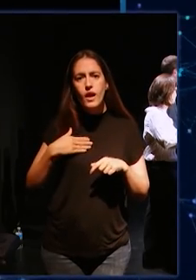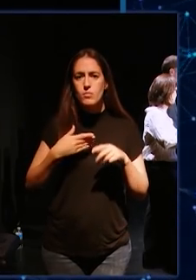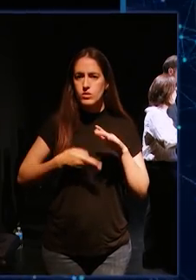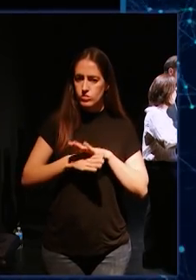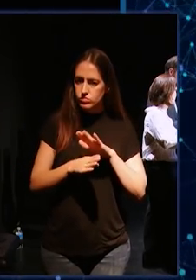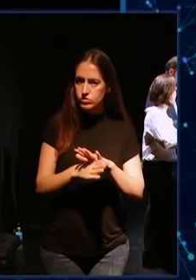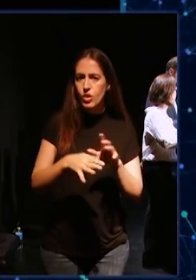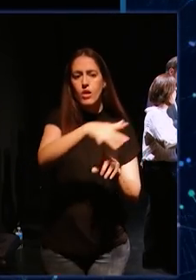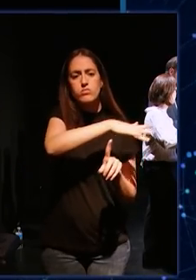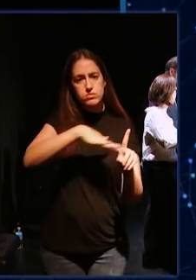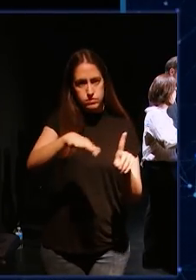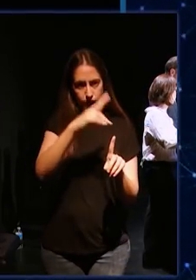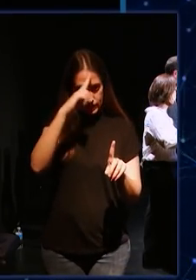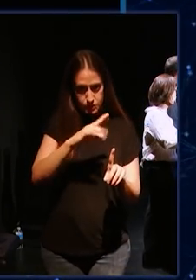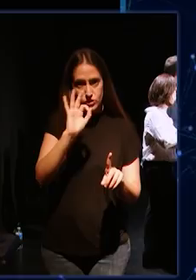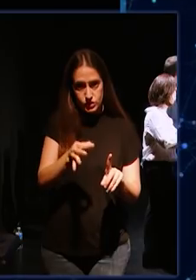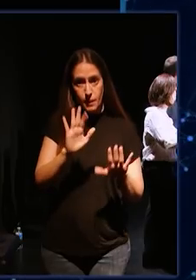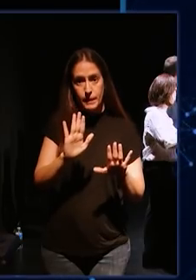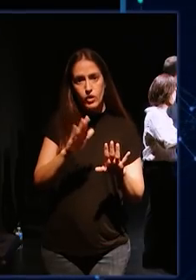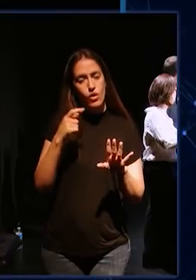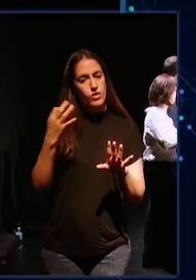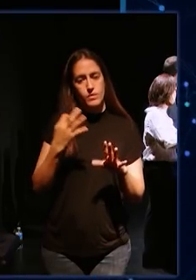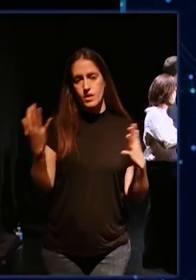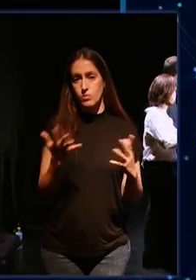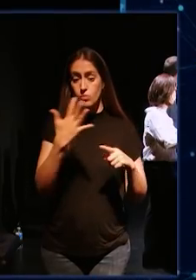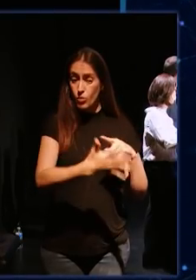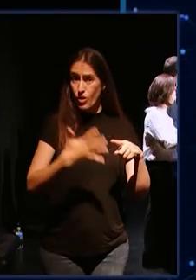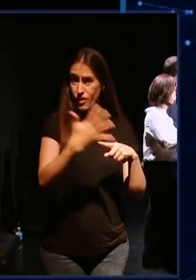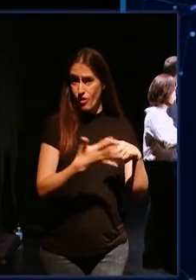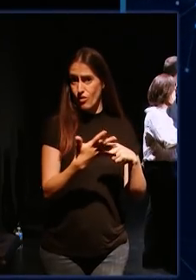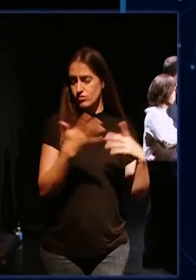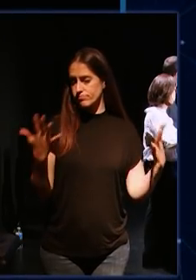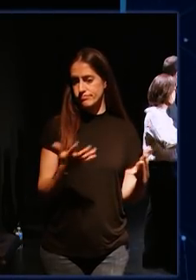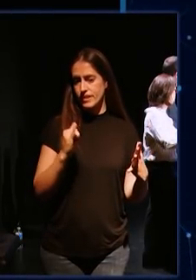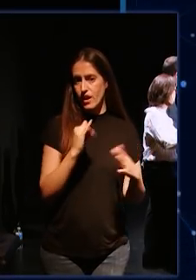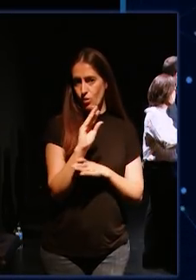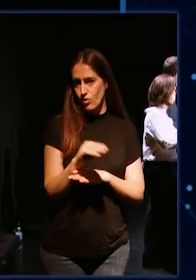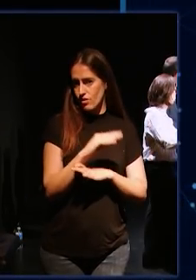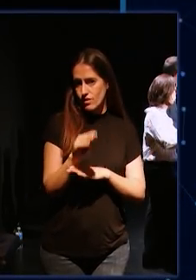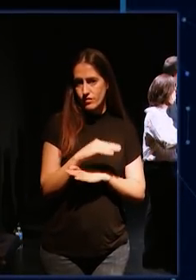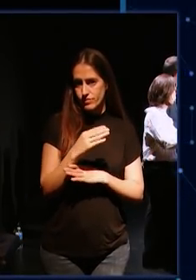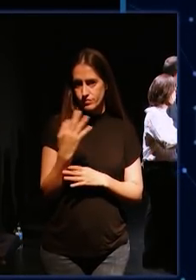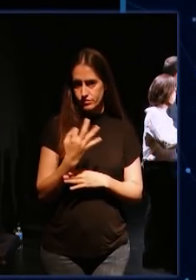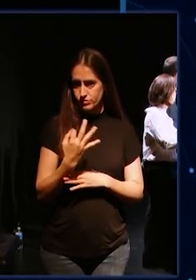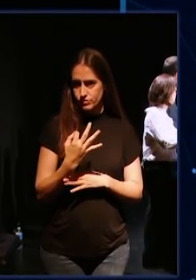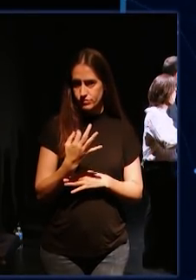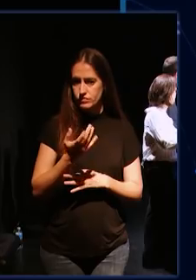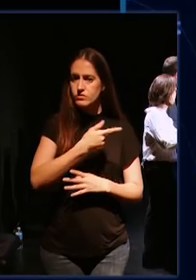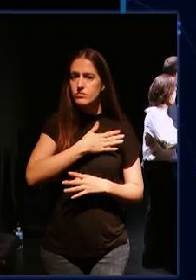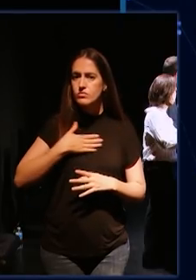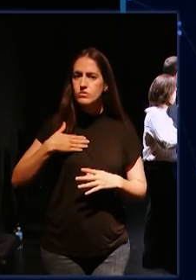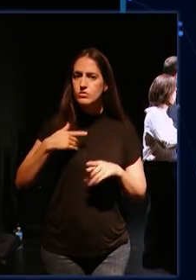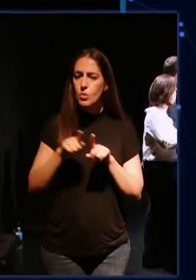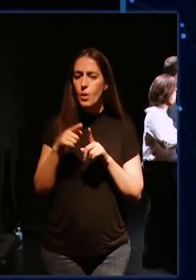ser amables amb l'entorn, però hem de potenciar els nostres polígons i cuidar-los. No volem consolidar-nos com